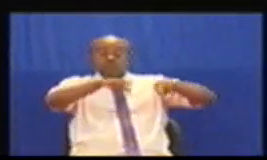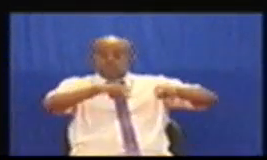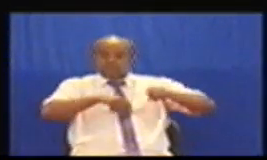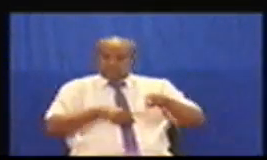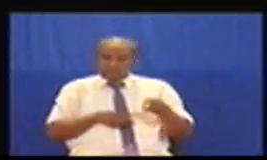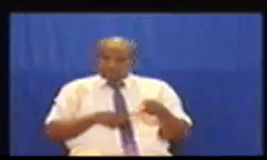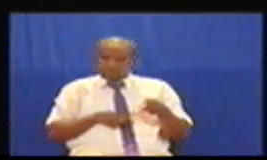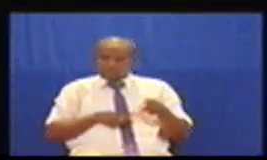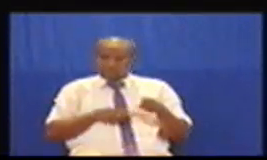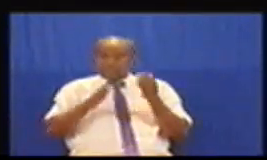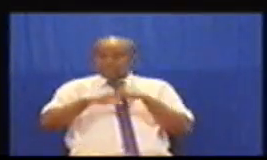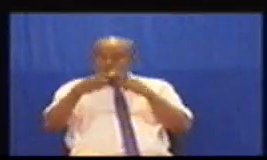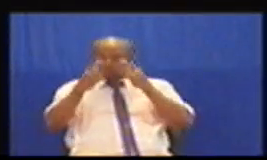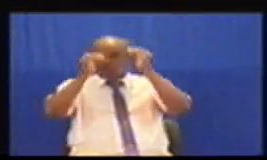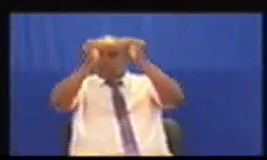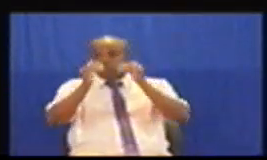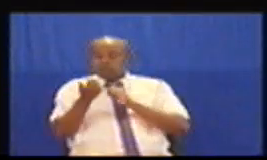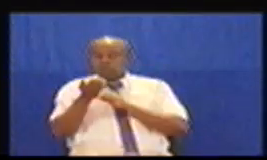yanahusu miundombinu.